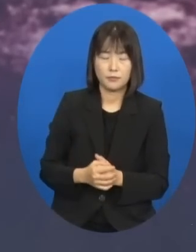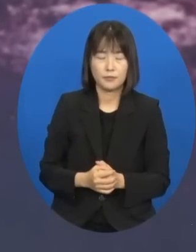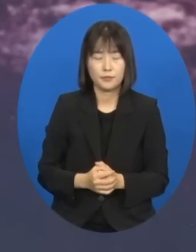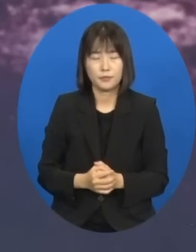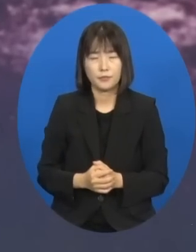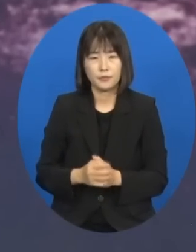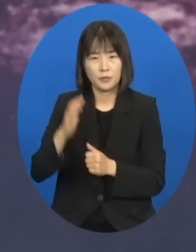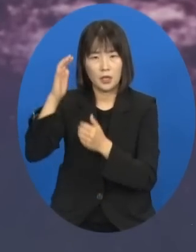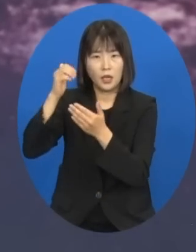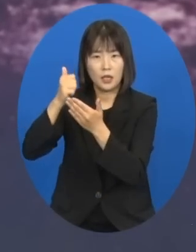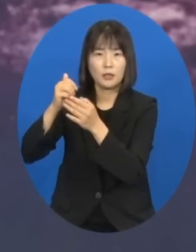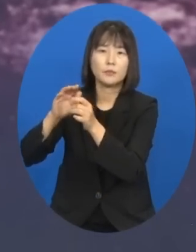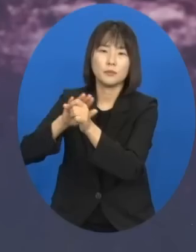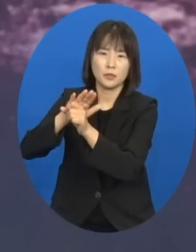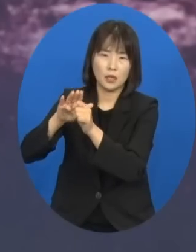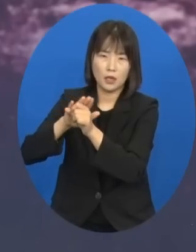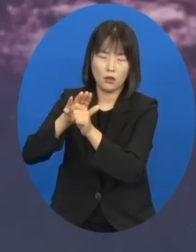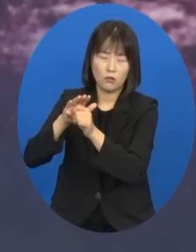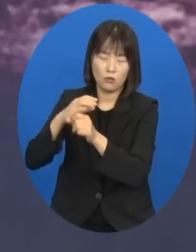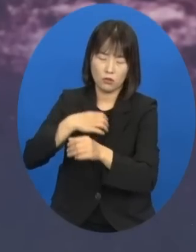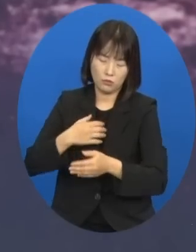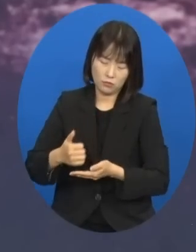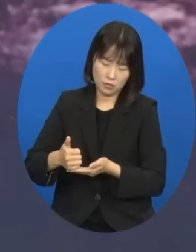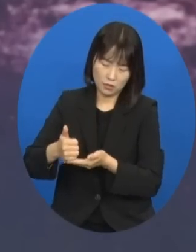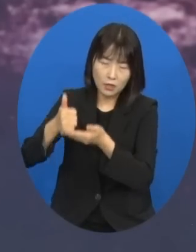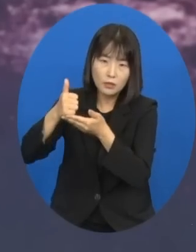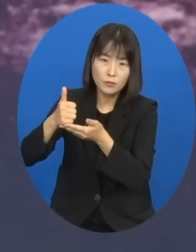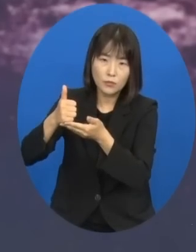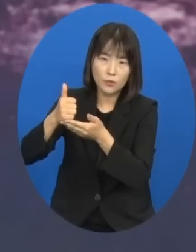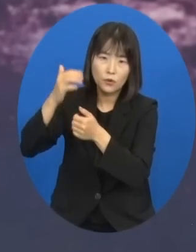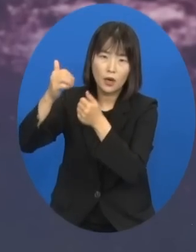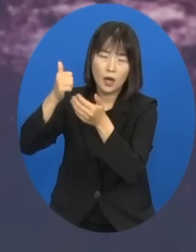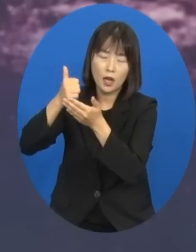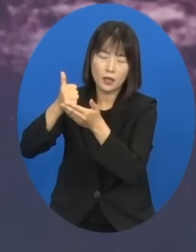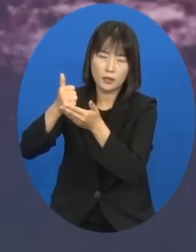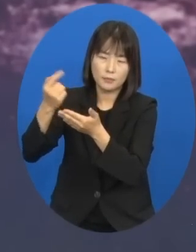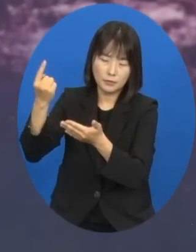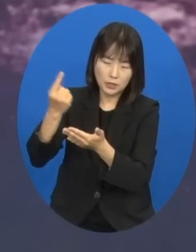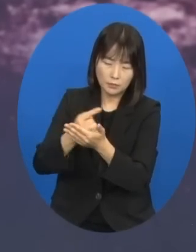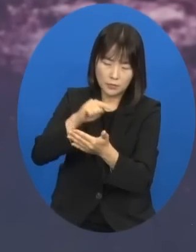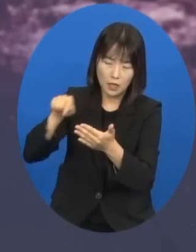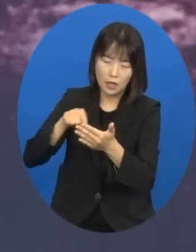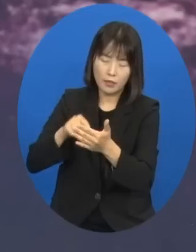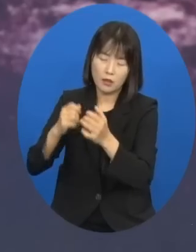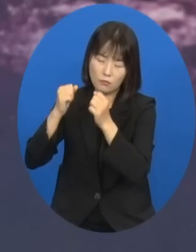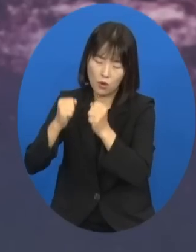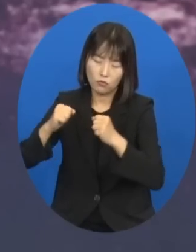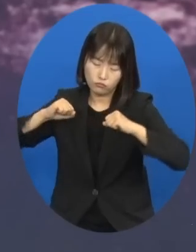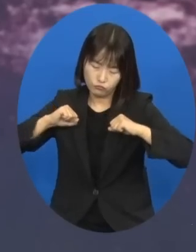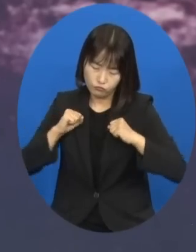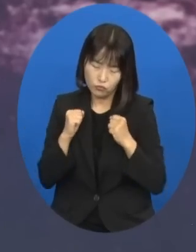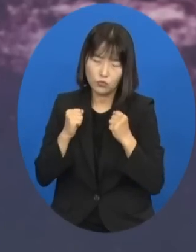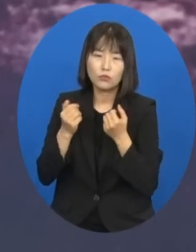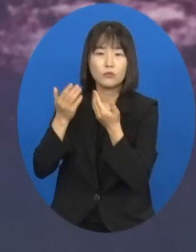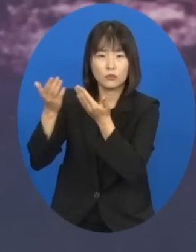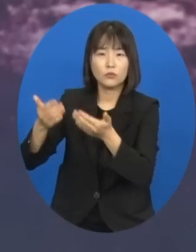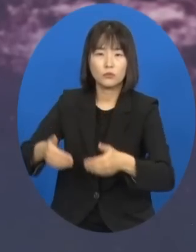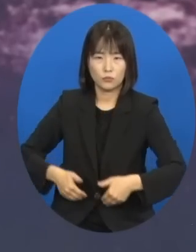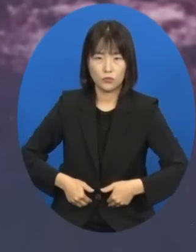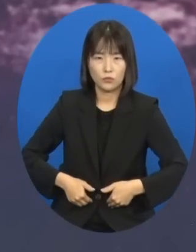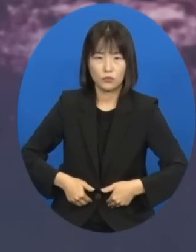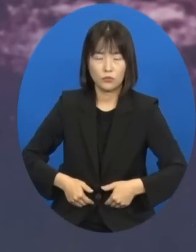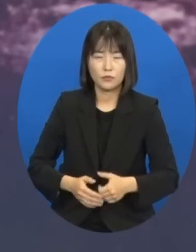우리가 하나님을 사랑하고 경외함으로 하나님의 그 임재 안에 머물러 있어야 되고 순종해야 합니다. 그것이 저와